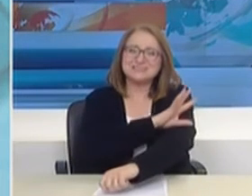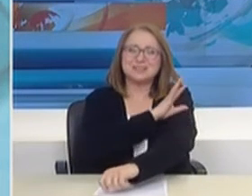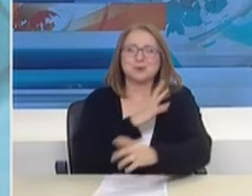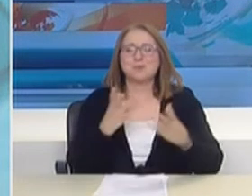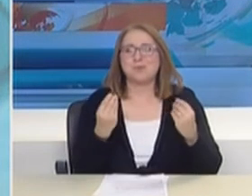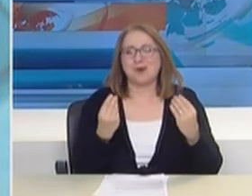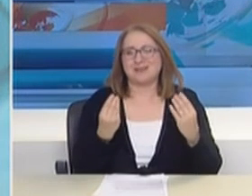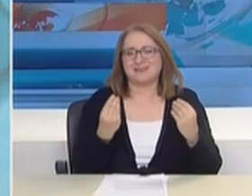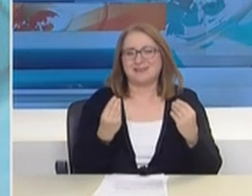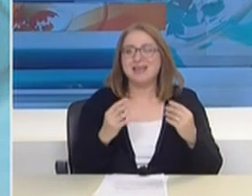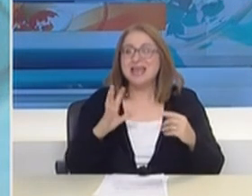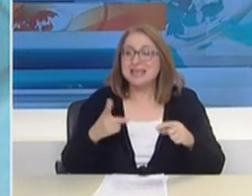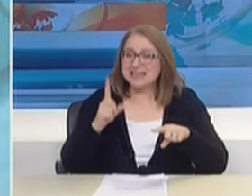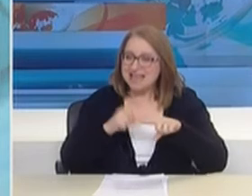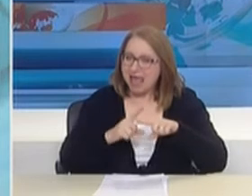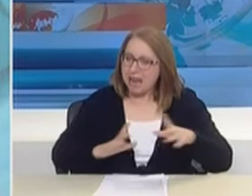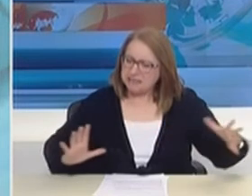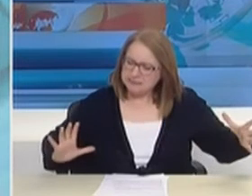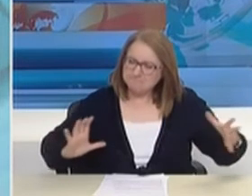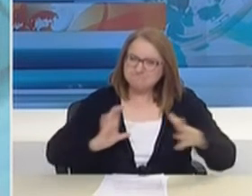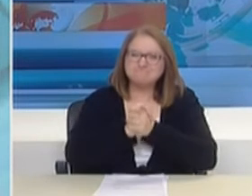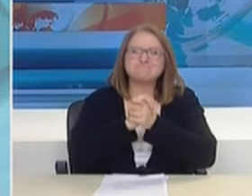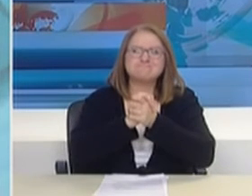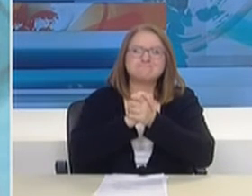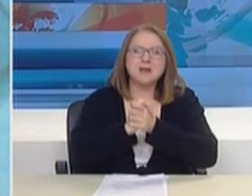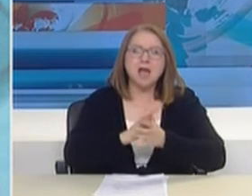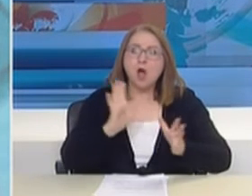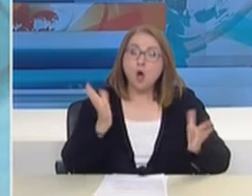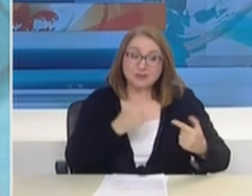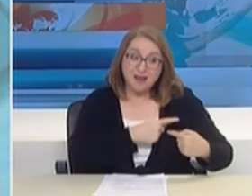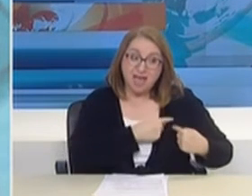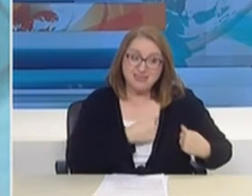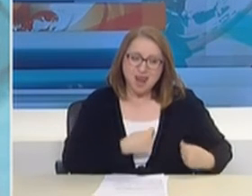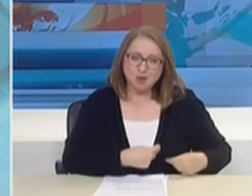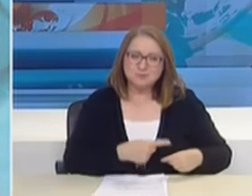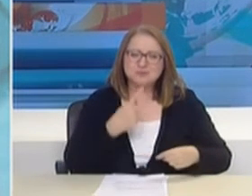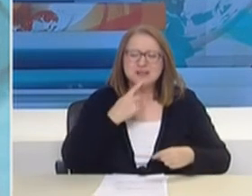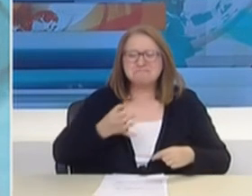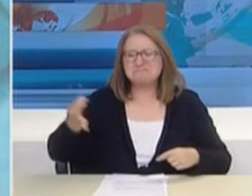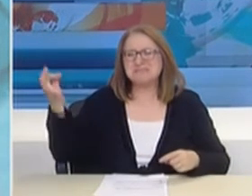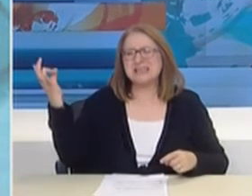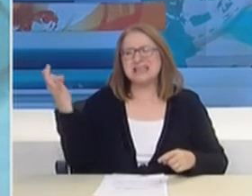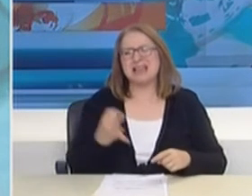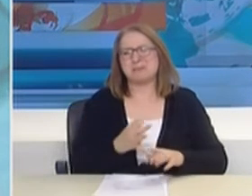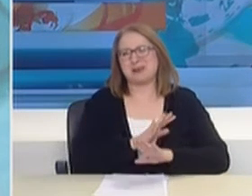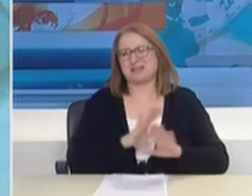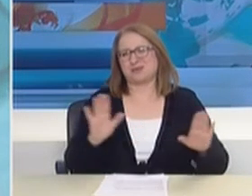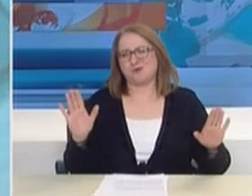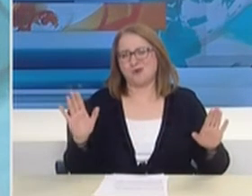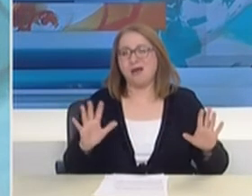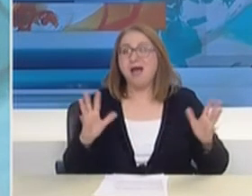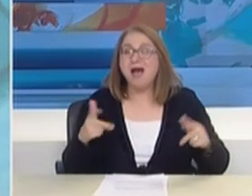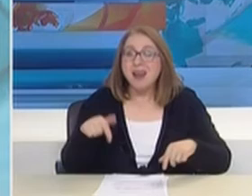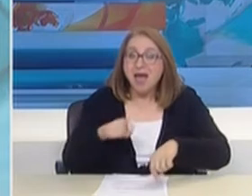οι Έλληνες θα είμαστε ενωμένοι. Και αν είμαστε ενωμένοι, μπορούμε να νικήσουμε. Ο εθελοντισμός είναι κάτι καταπληκτικό. Αλλά όταν έχω ένα